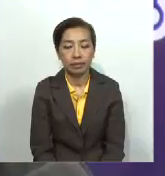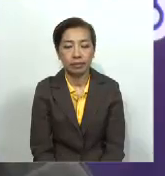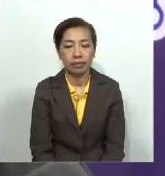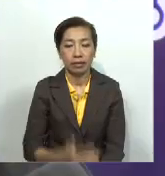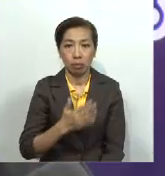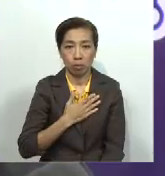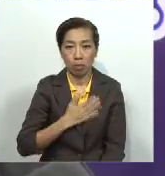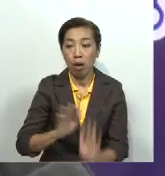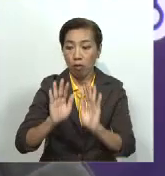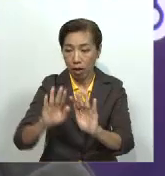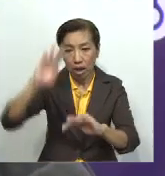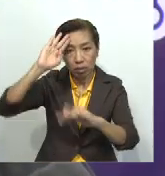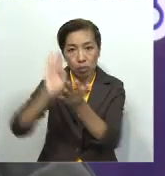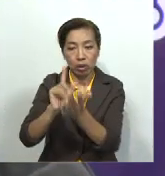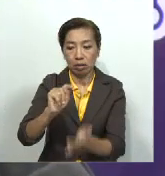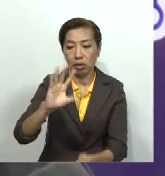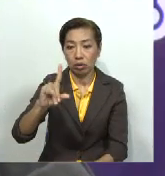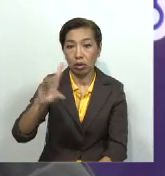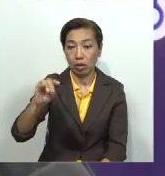ผมก็ฝากพวกเราว่า